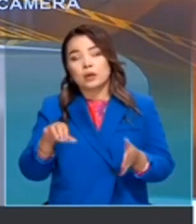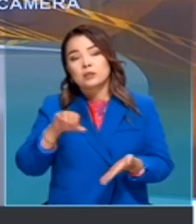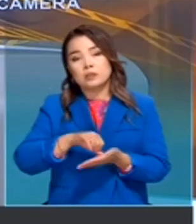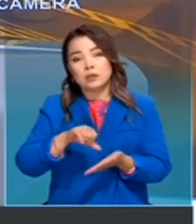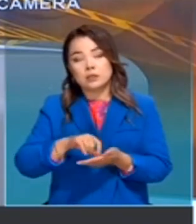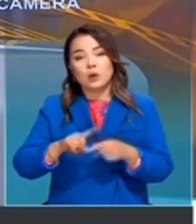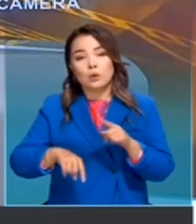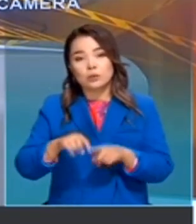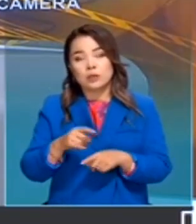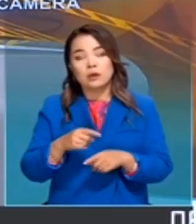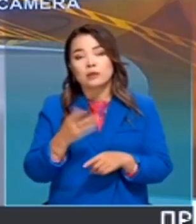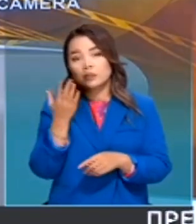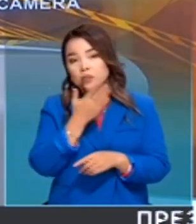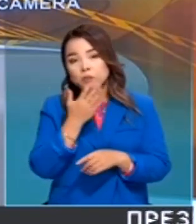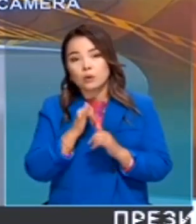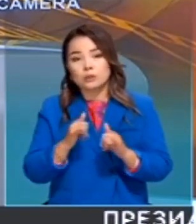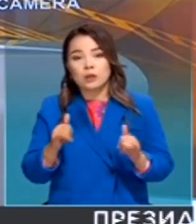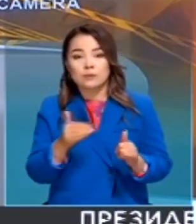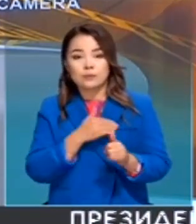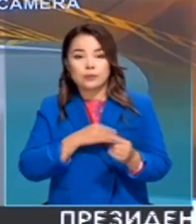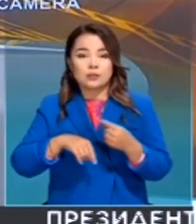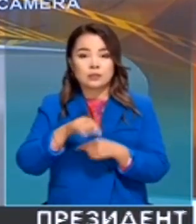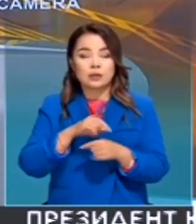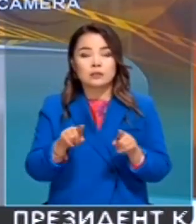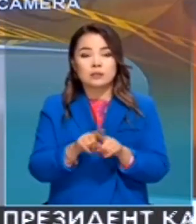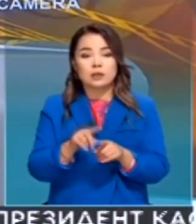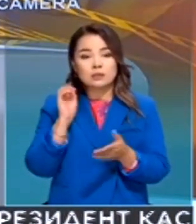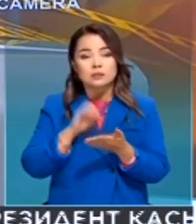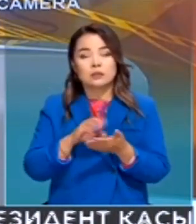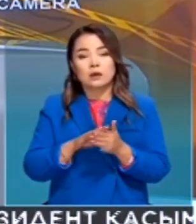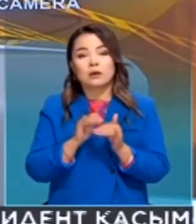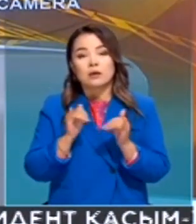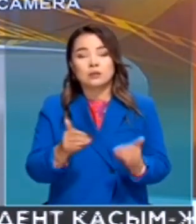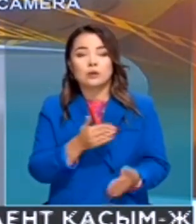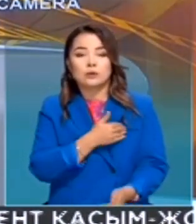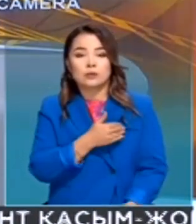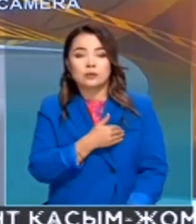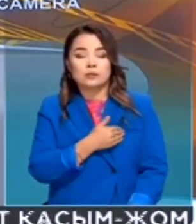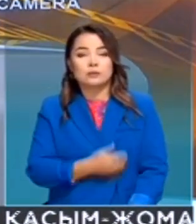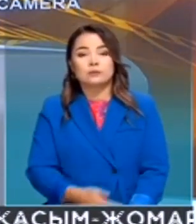санын көбейтпекші. Ал кәсіпкерлер кинотеатрлар санын арттыруға ниетті.